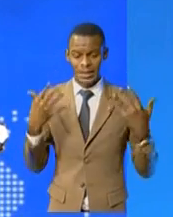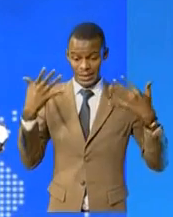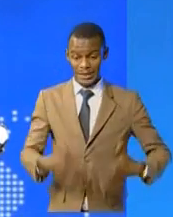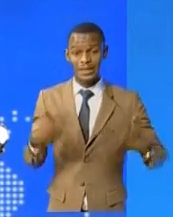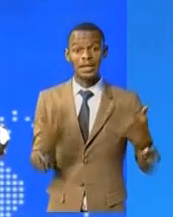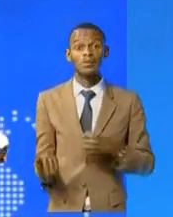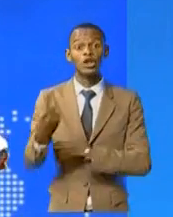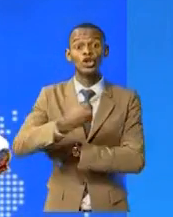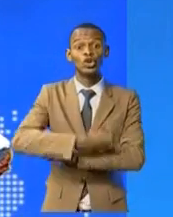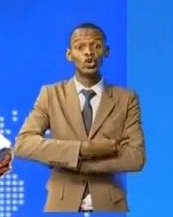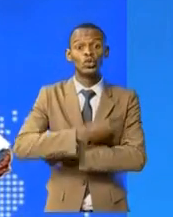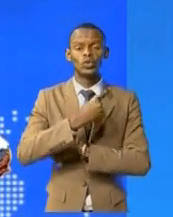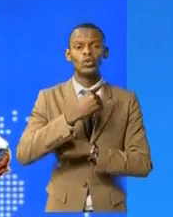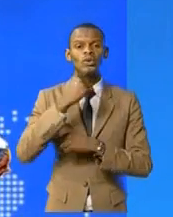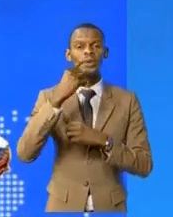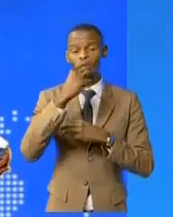de